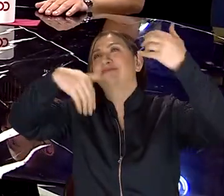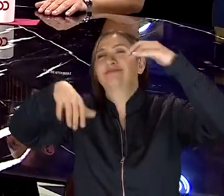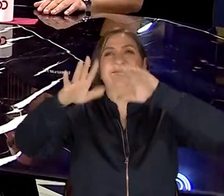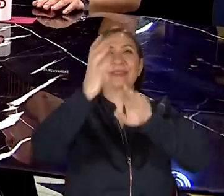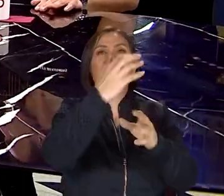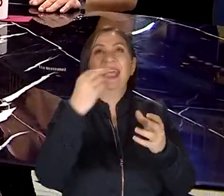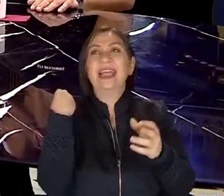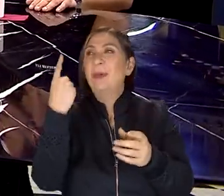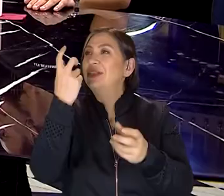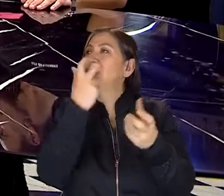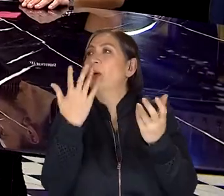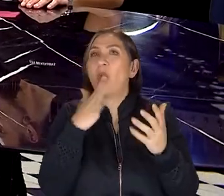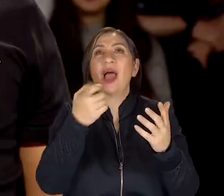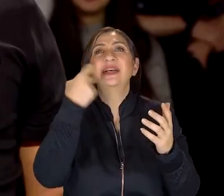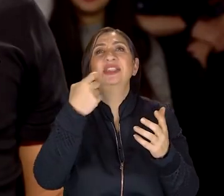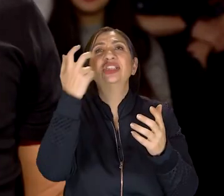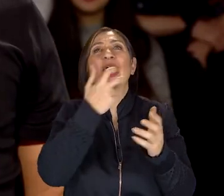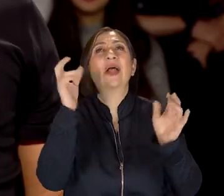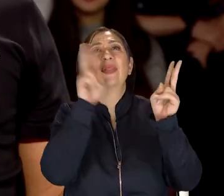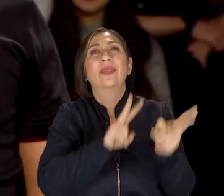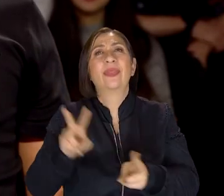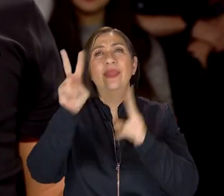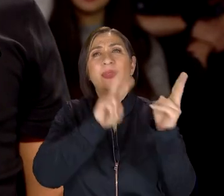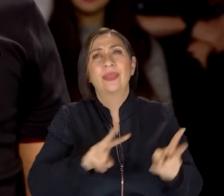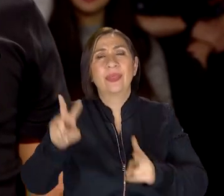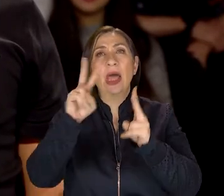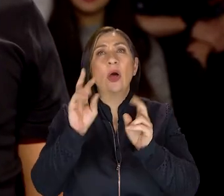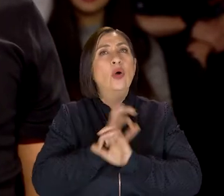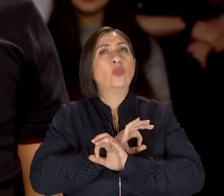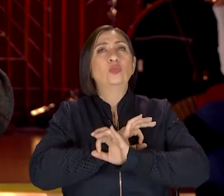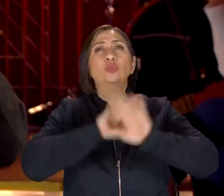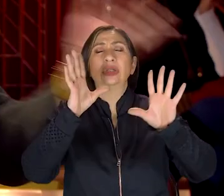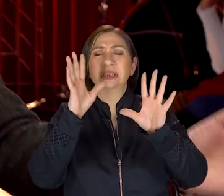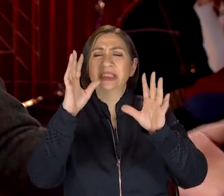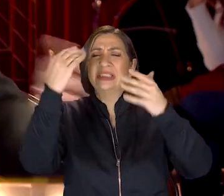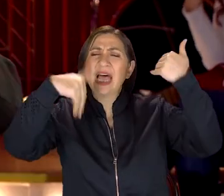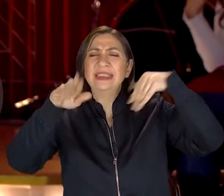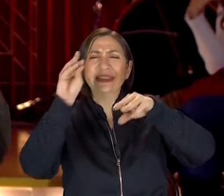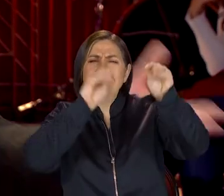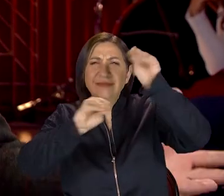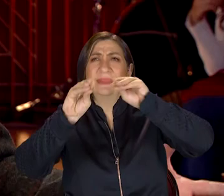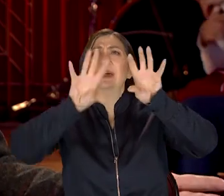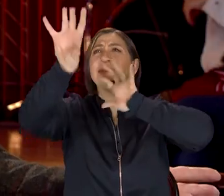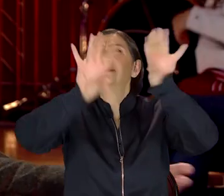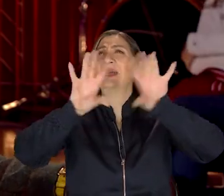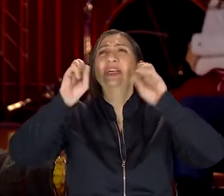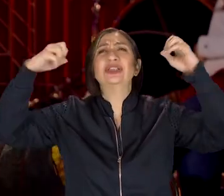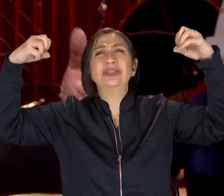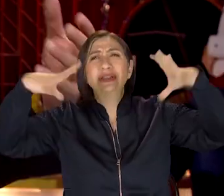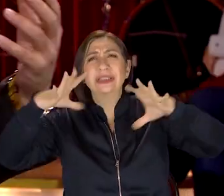bilmem neler, yeni bir beste yok. Hep eski besteleri al koy. Müthiş koreografi, müthiş sahne düzeni, müthiş bilmem